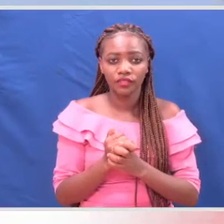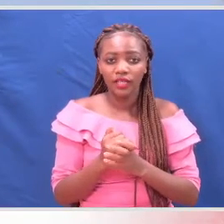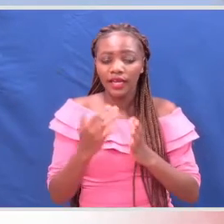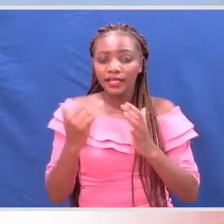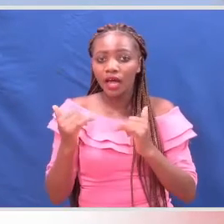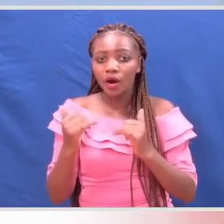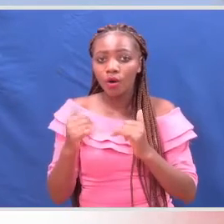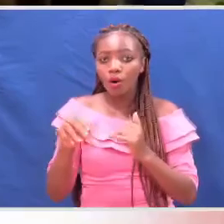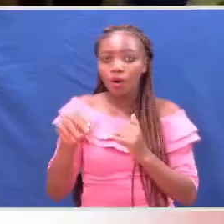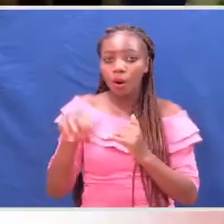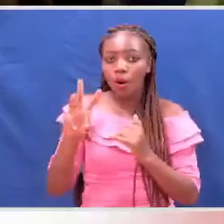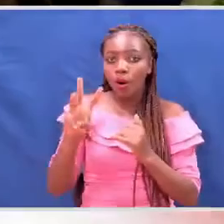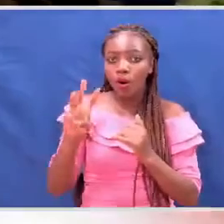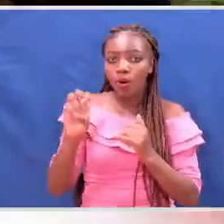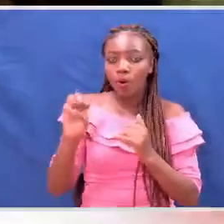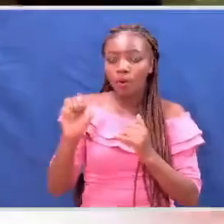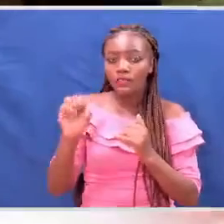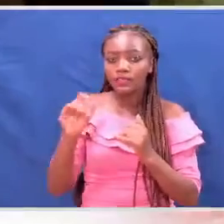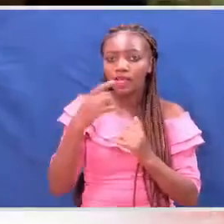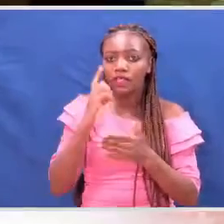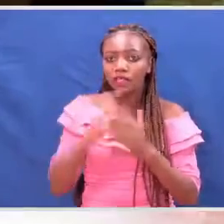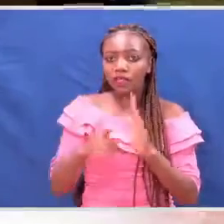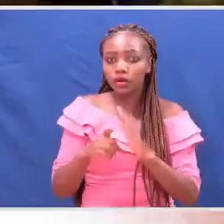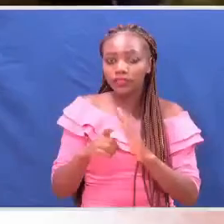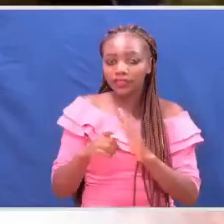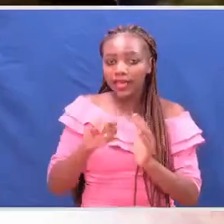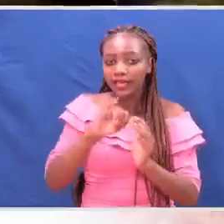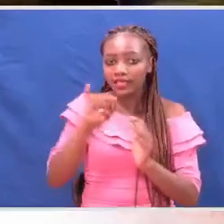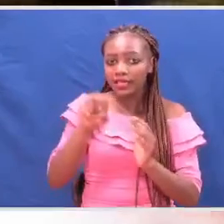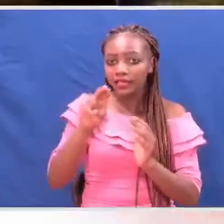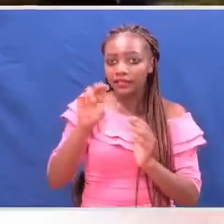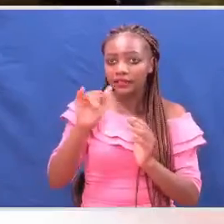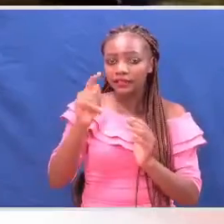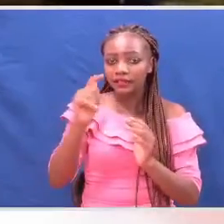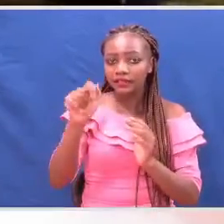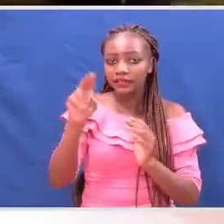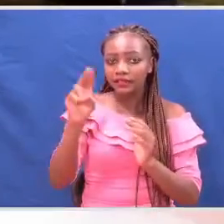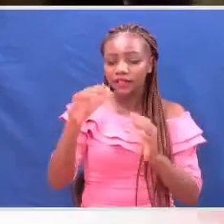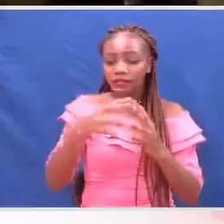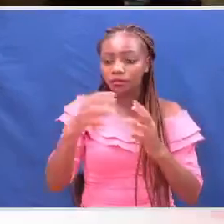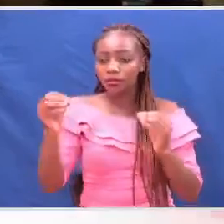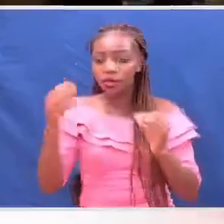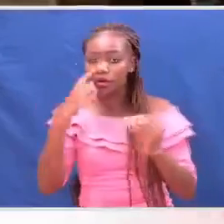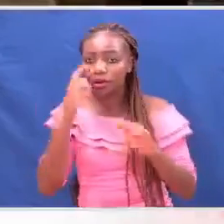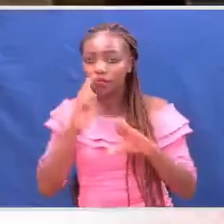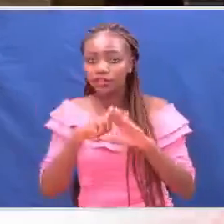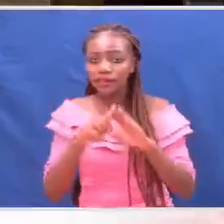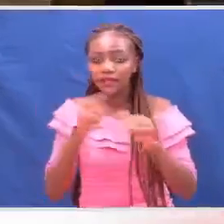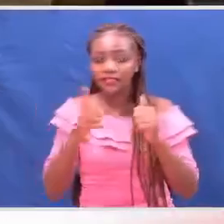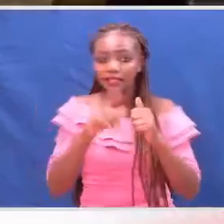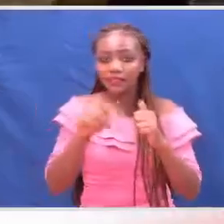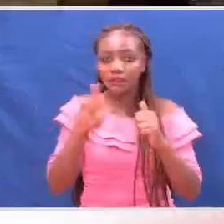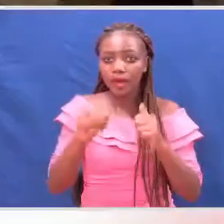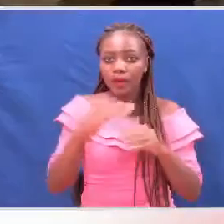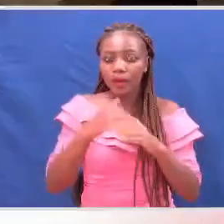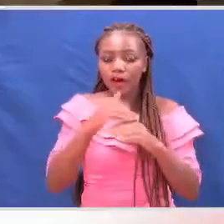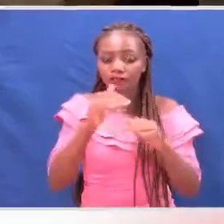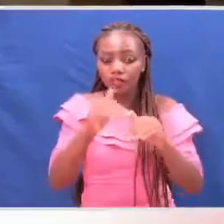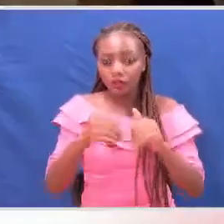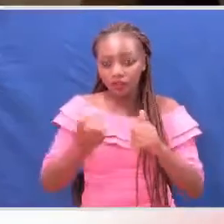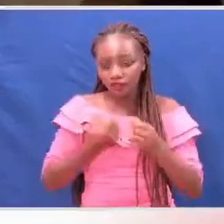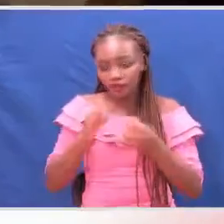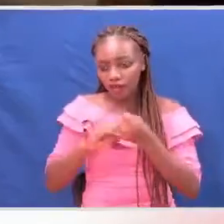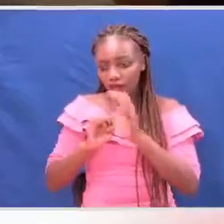Moses Wasike, nduguye marehemu anasema kuwa Justus aliondoka nyumbani mwendo wa saa 12 jioni baada ya kumngoja mkewe kufika